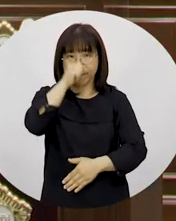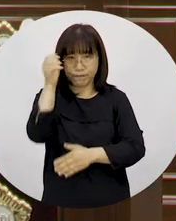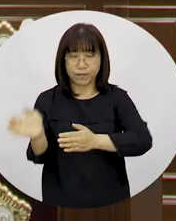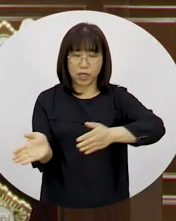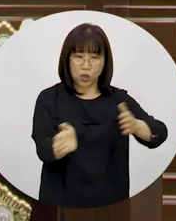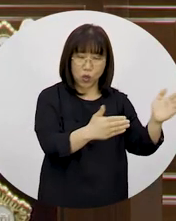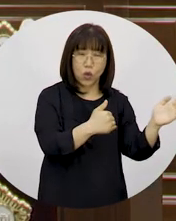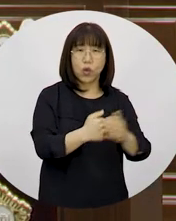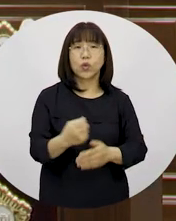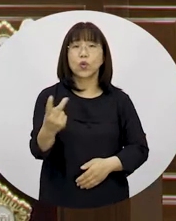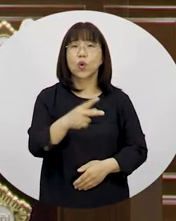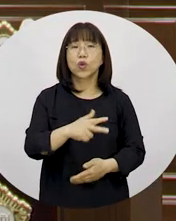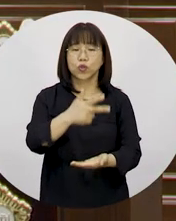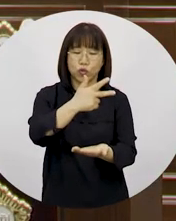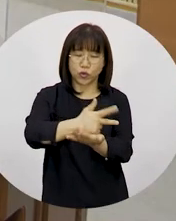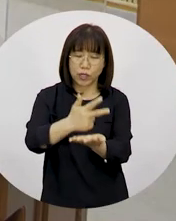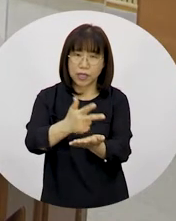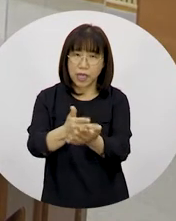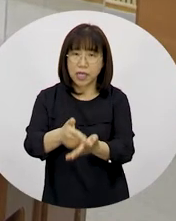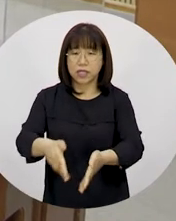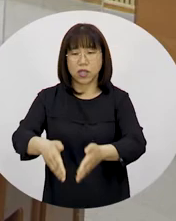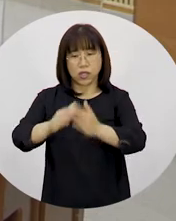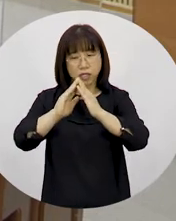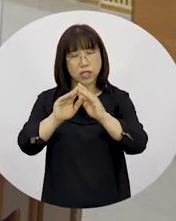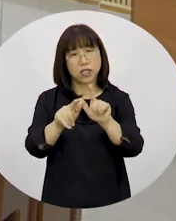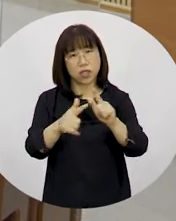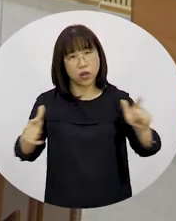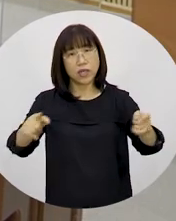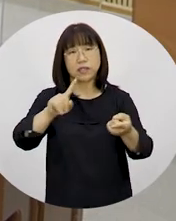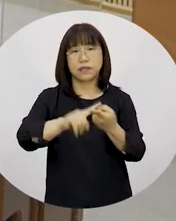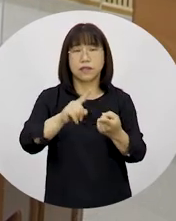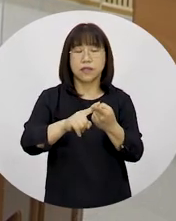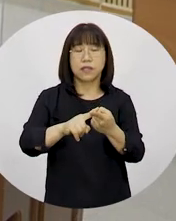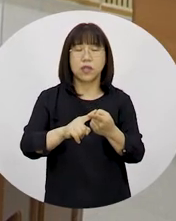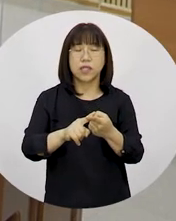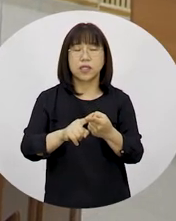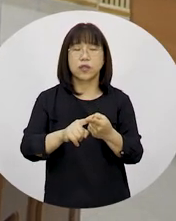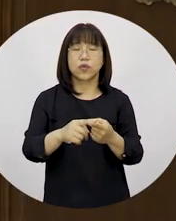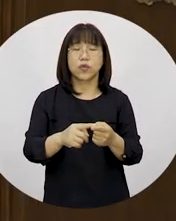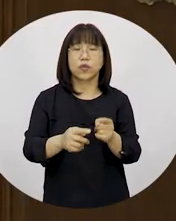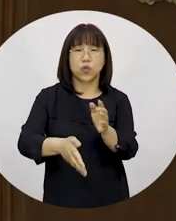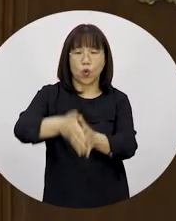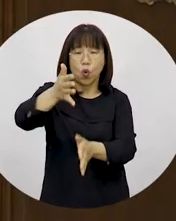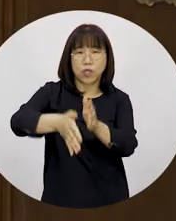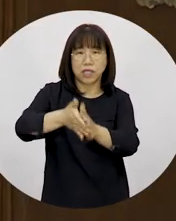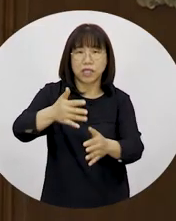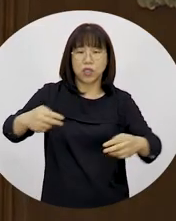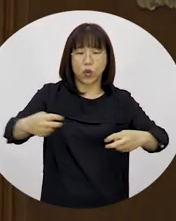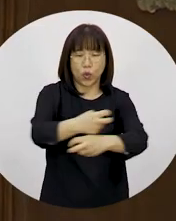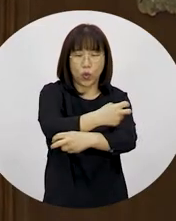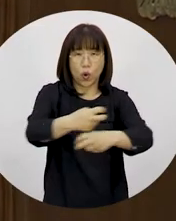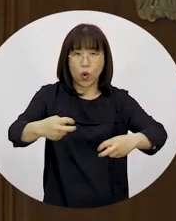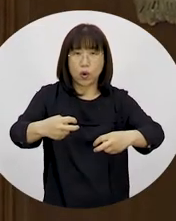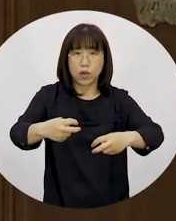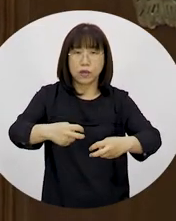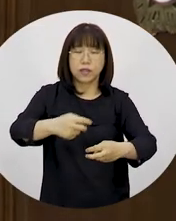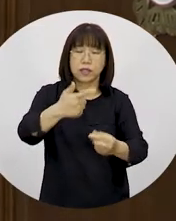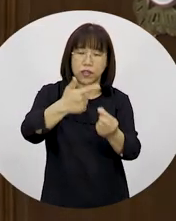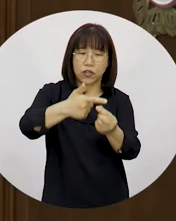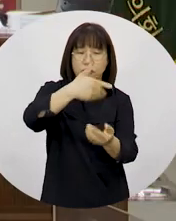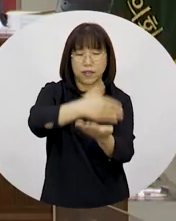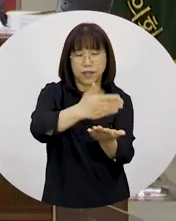가결 됐고 서울특별시 강서구 주차장 설치 및 관리조례 일부개정조례안 등 도시 교통 위원회에서 올라온